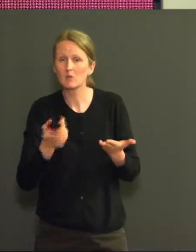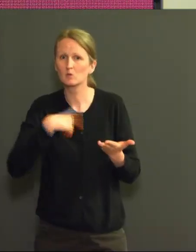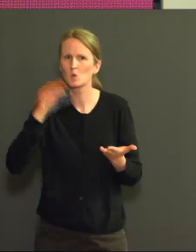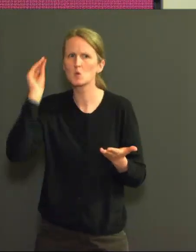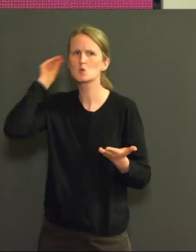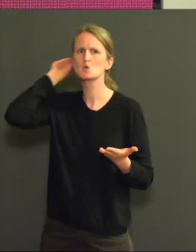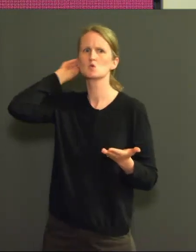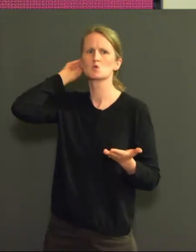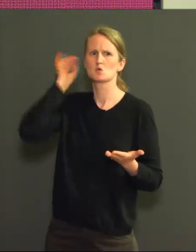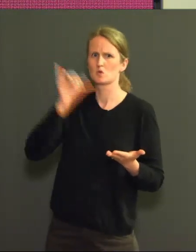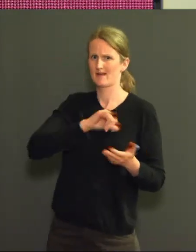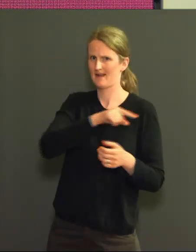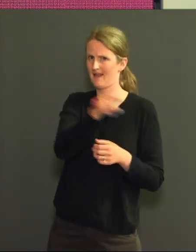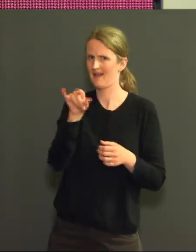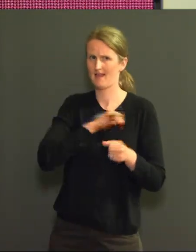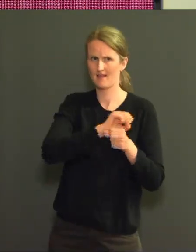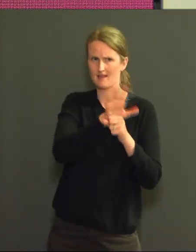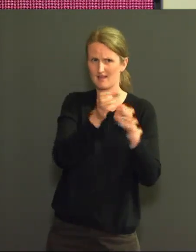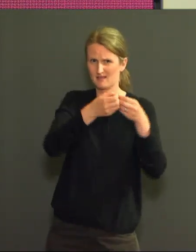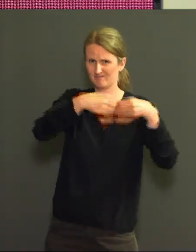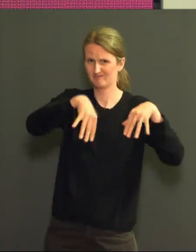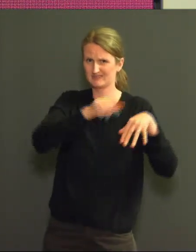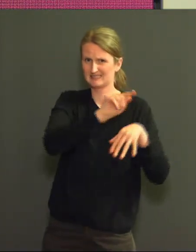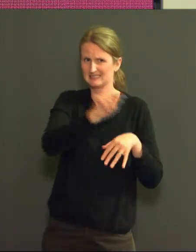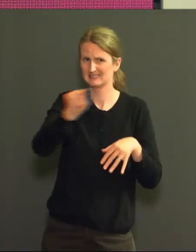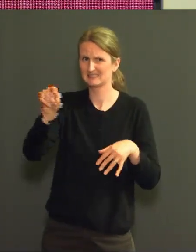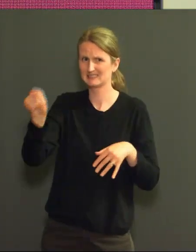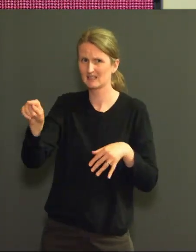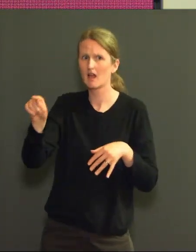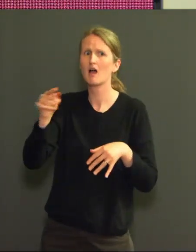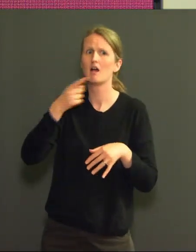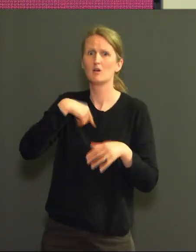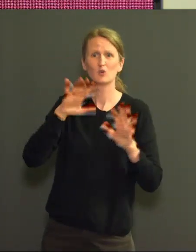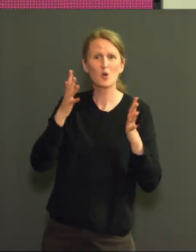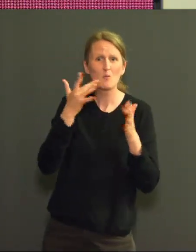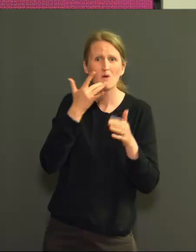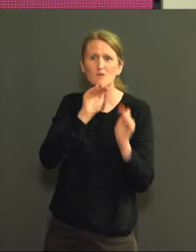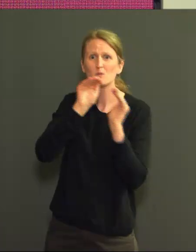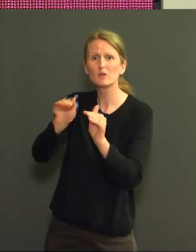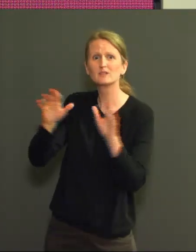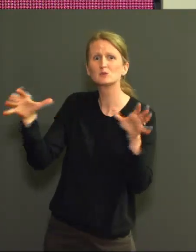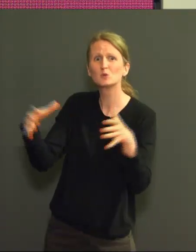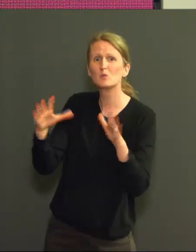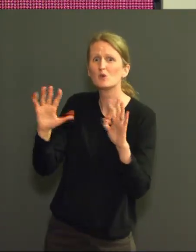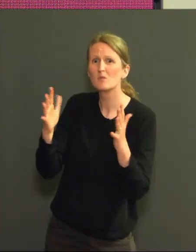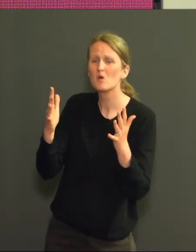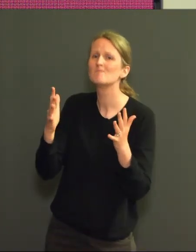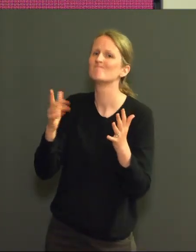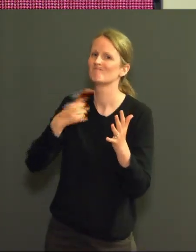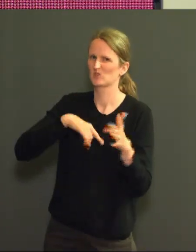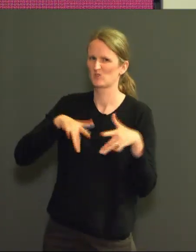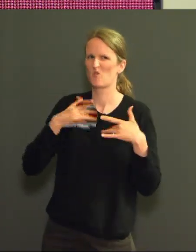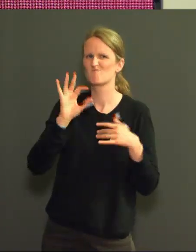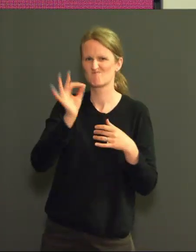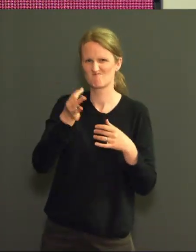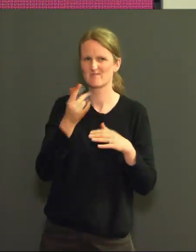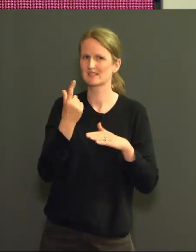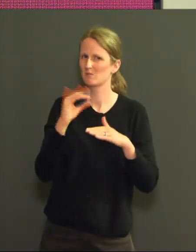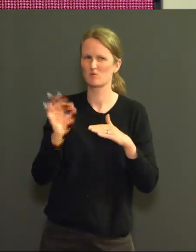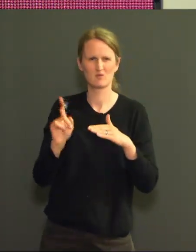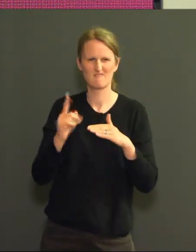de groupe, pas pour la protection individuelle, mais de groupe, il faudrait monter aux environs des 80 à 90%, ce